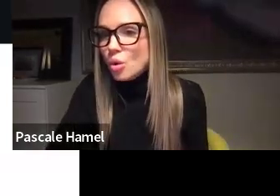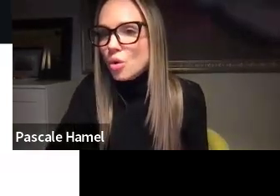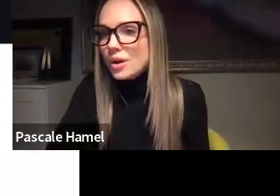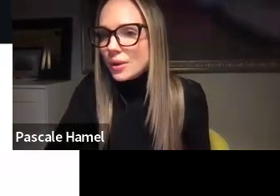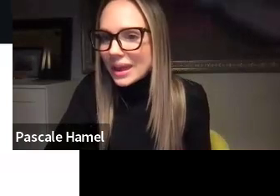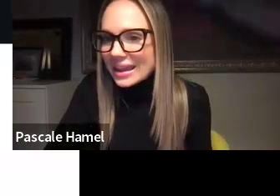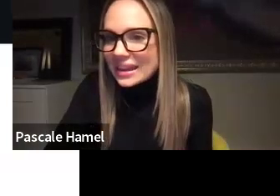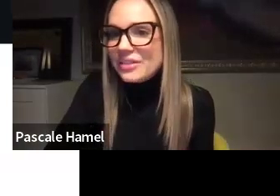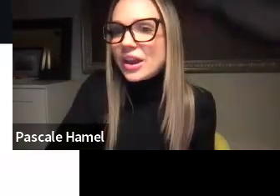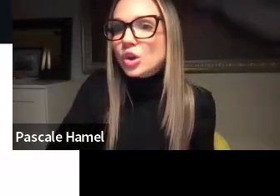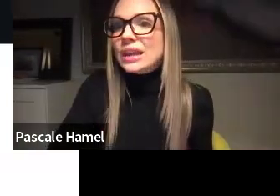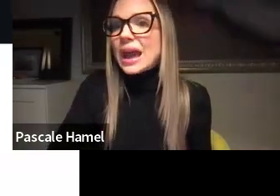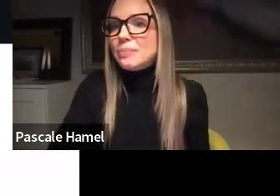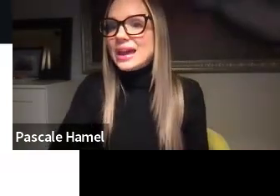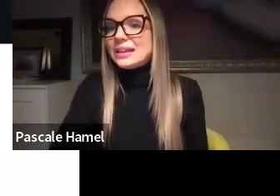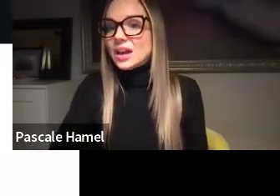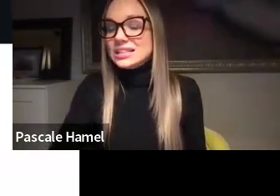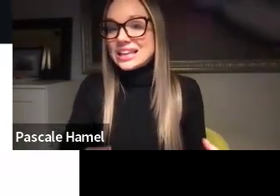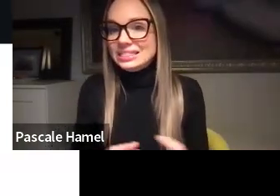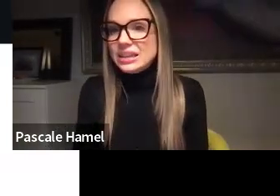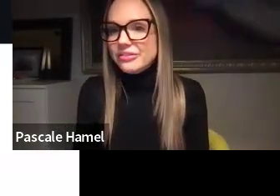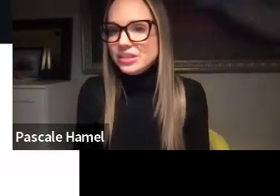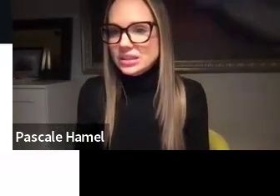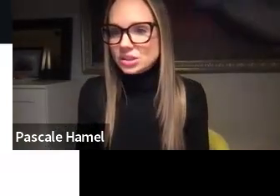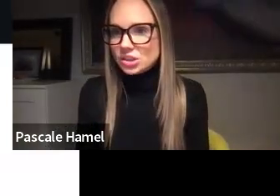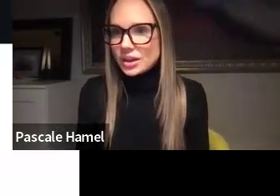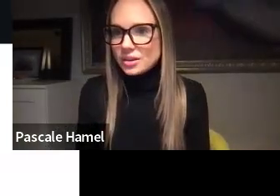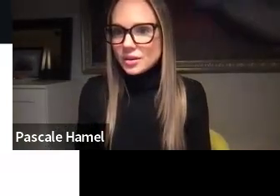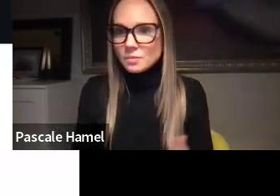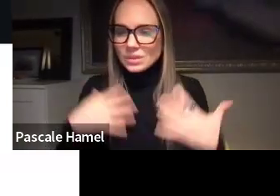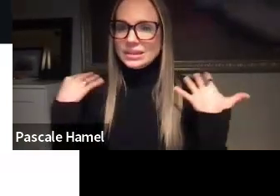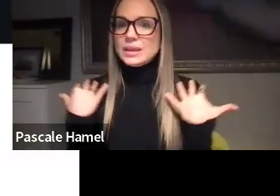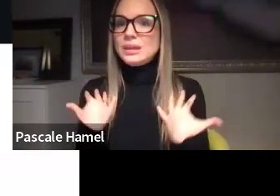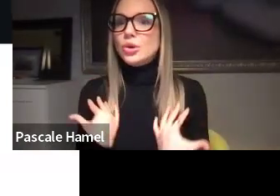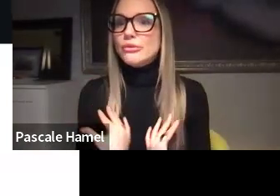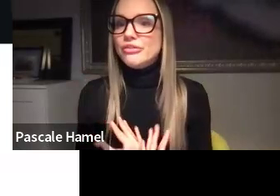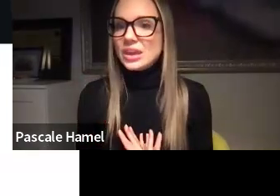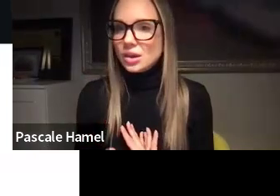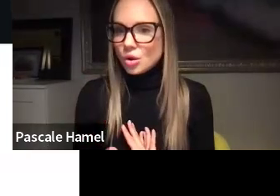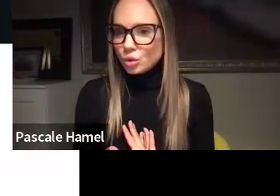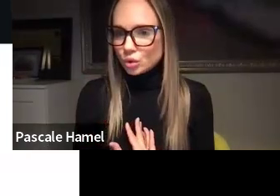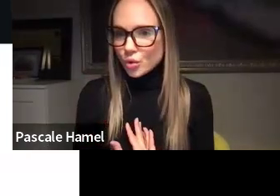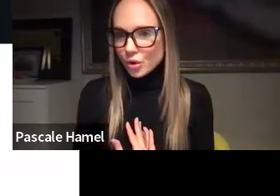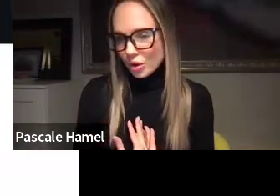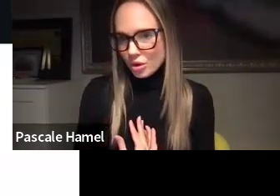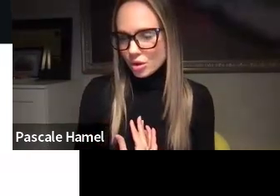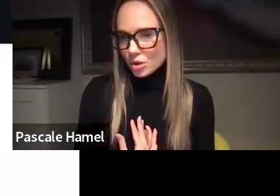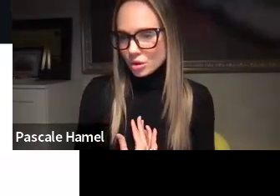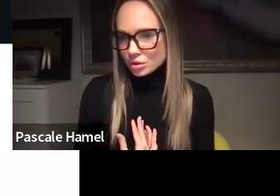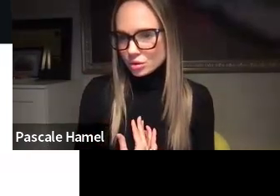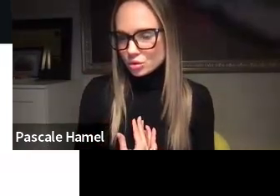qui est un haut. Ben, elle est allée faire un drapé à la taille, ça définit notre taille. Elle est allée mettre un V